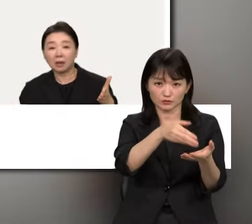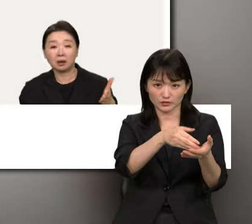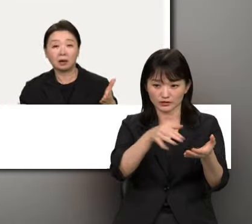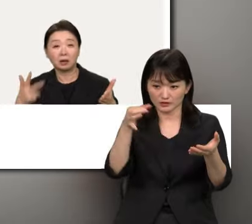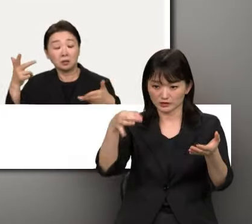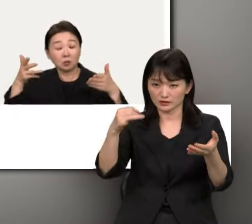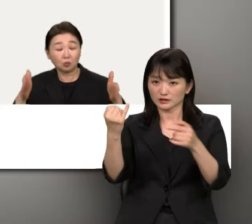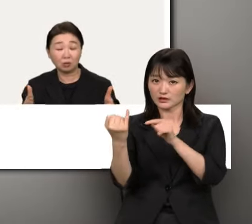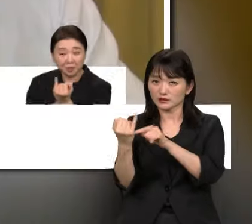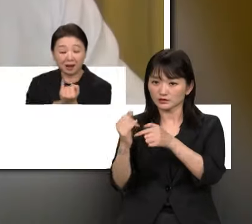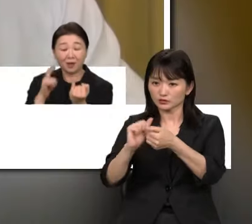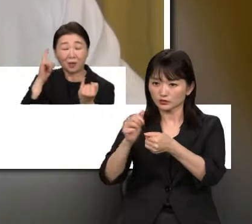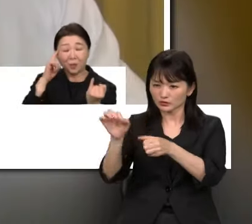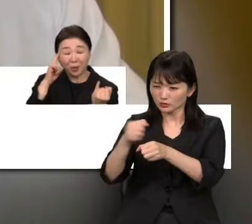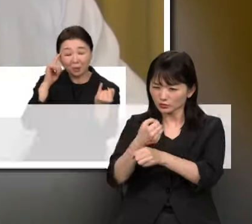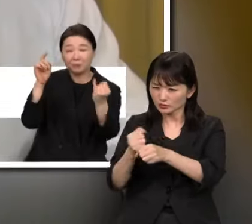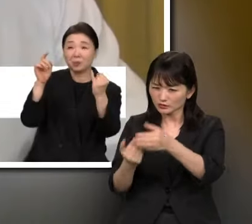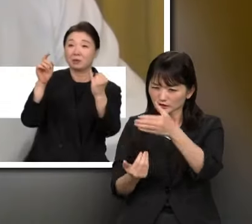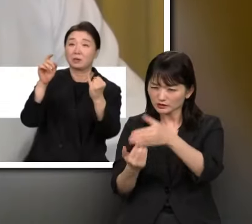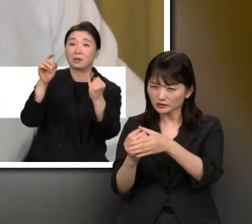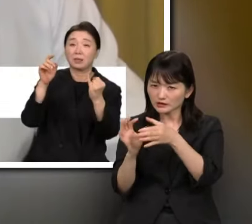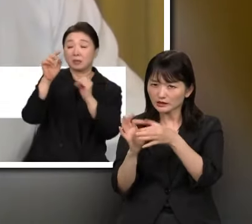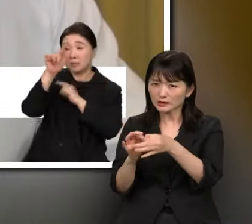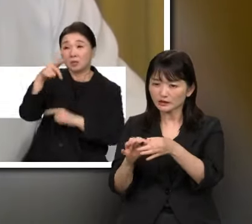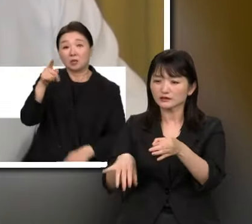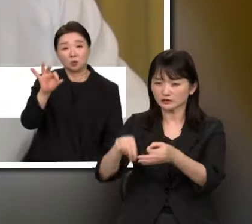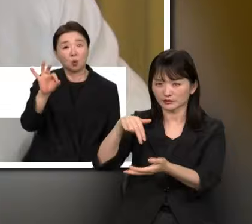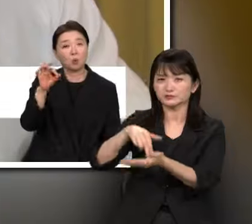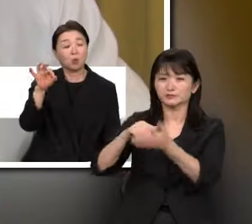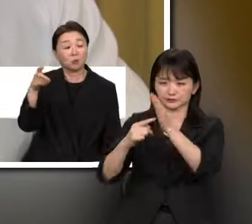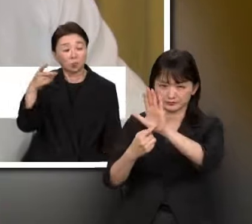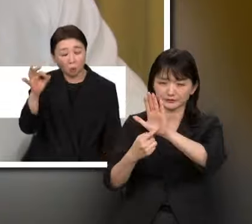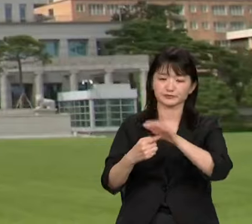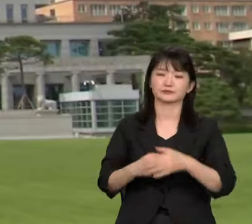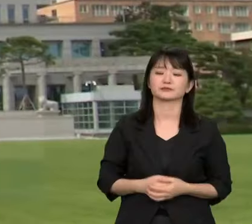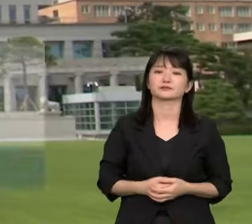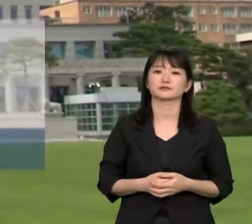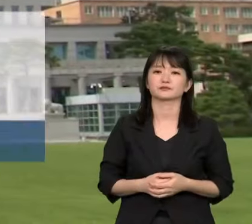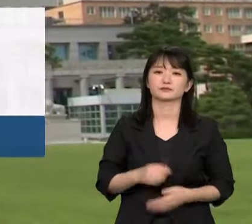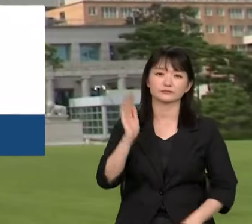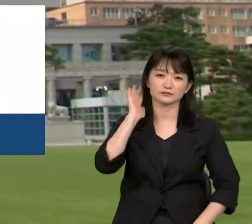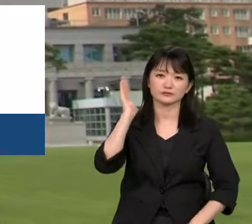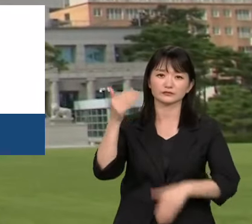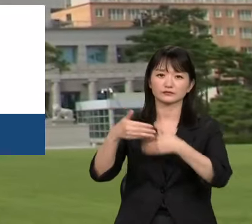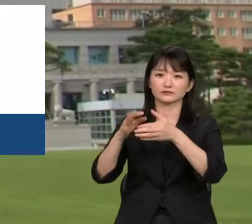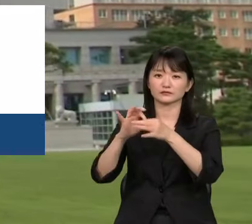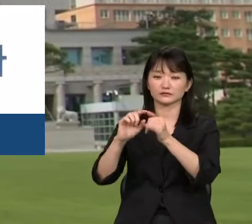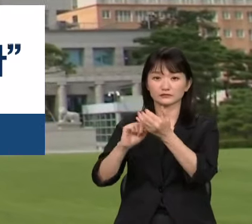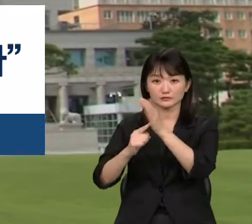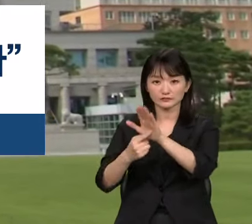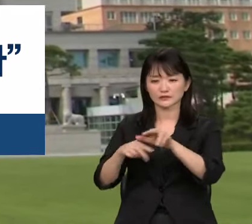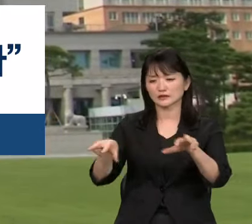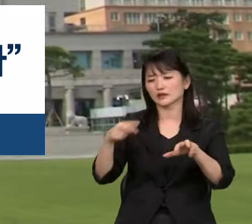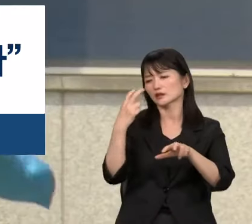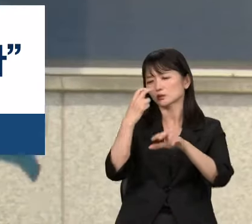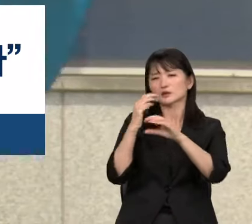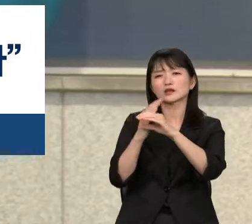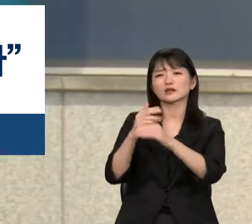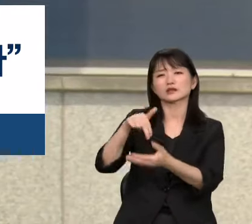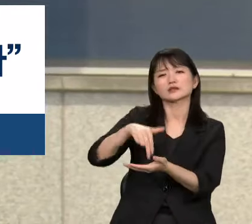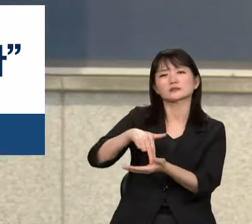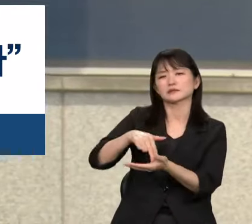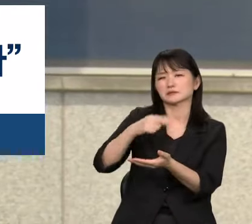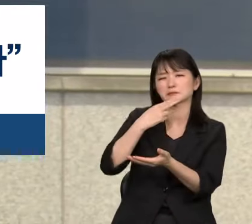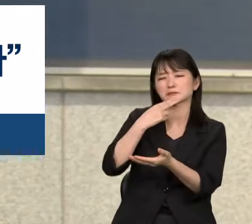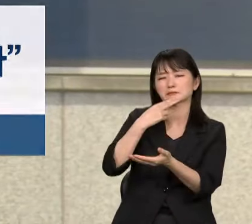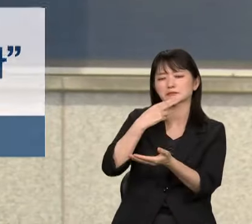주가 조작 사건 연루 의혹에 대해 첫 반응을 내놨습니다. 대통령실 관계자는 수사 중인 사안이라 입장이